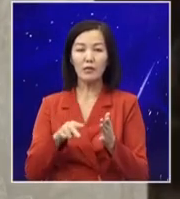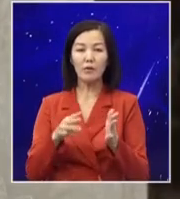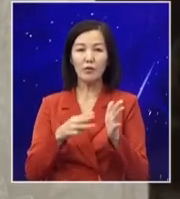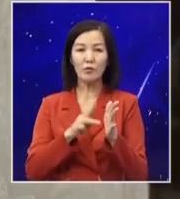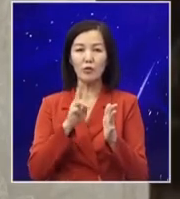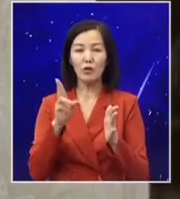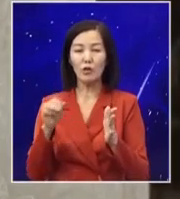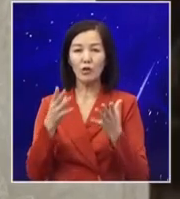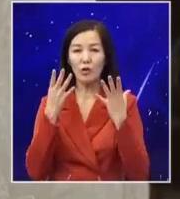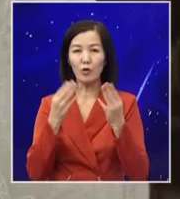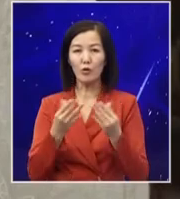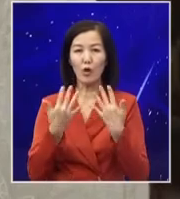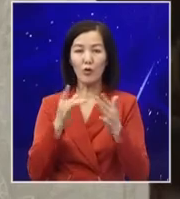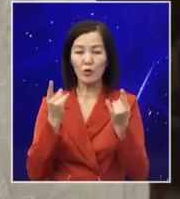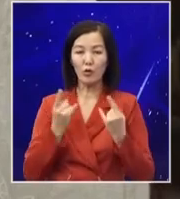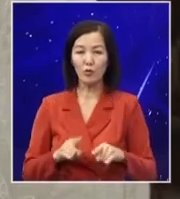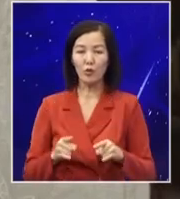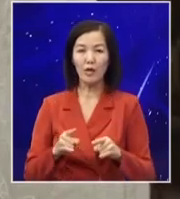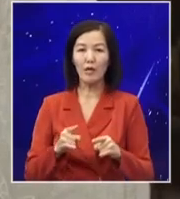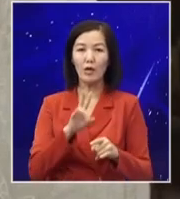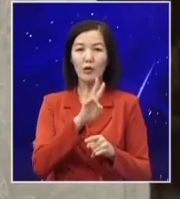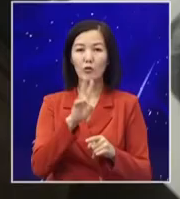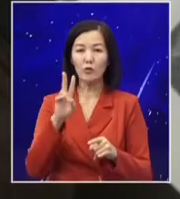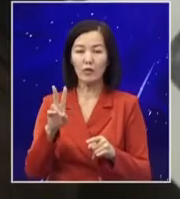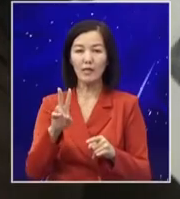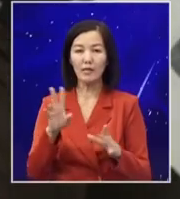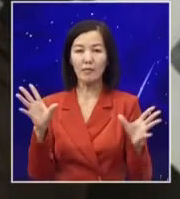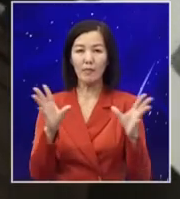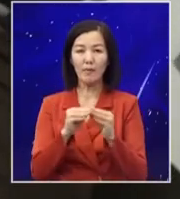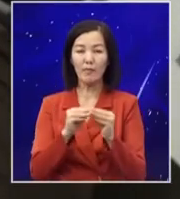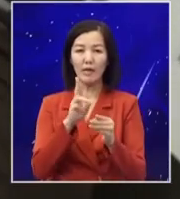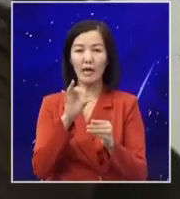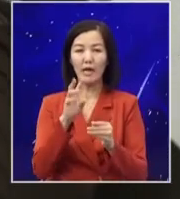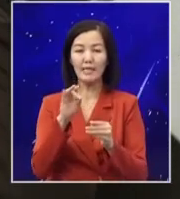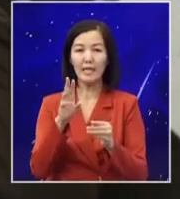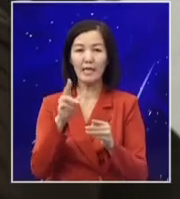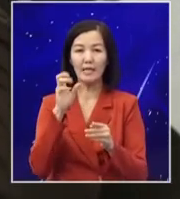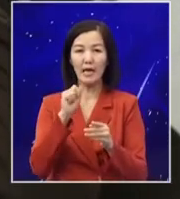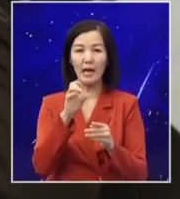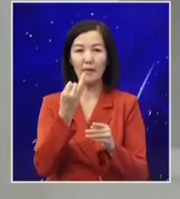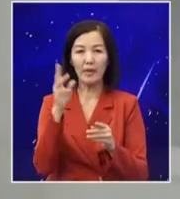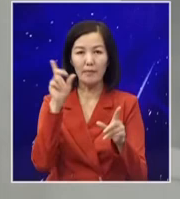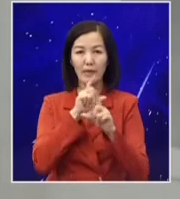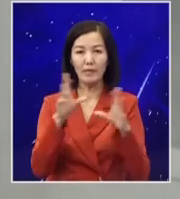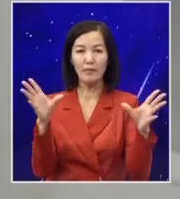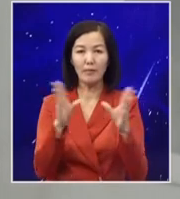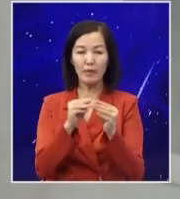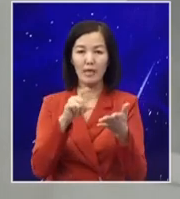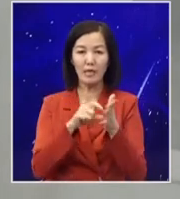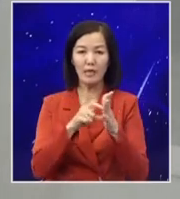дүниеге келген. Орта мектепті тұңғыш президентіміз Нұрсұлтан Әбішұлымен бірге Қаскелеңдегі Абай мектебінен тәмамдайды.